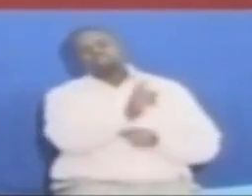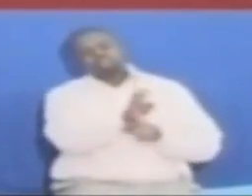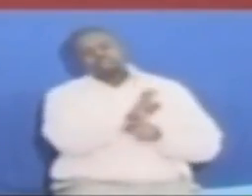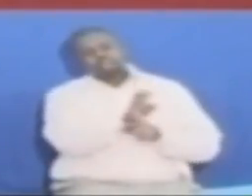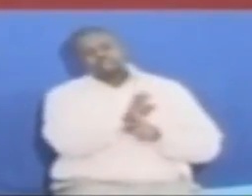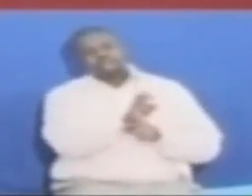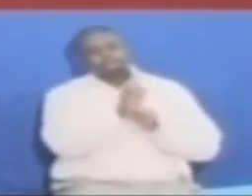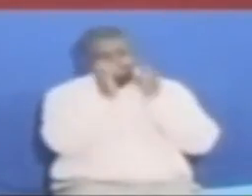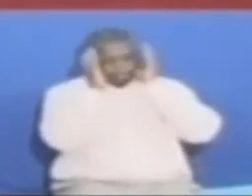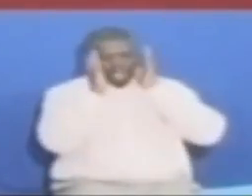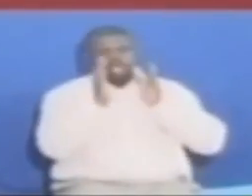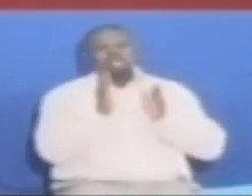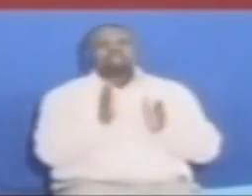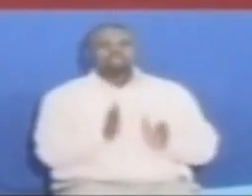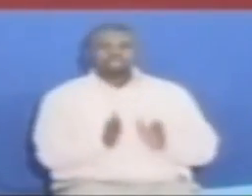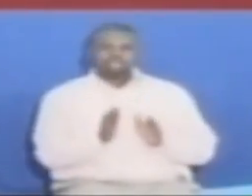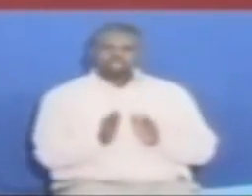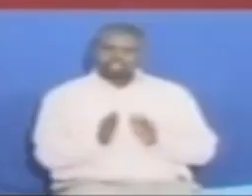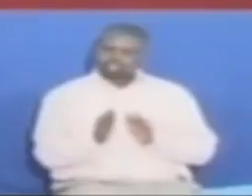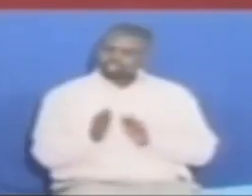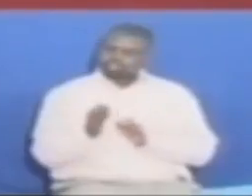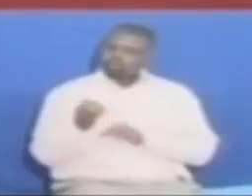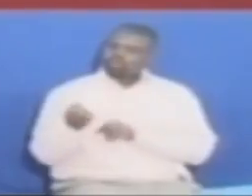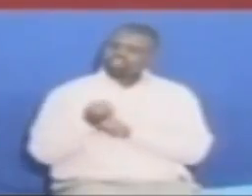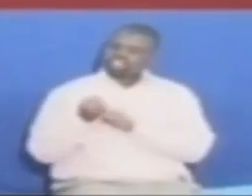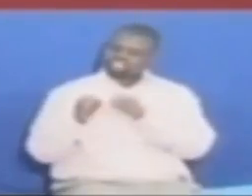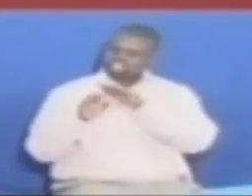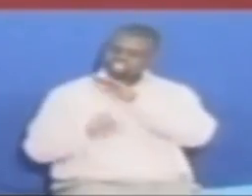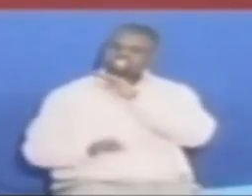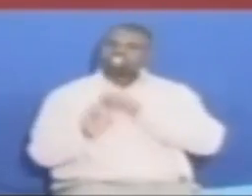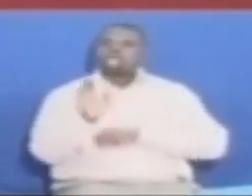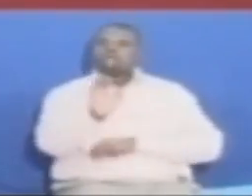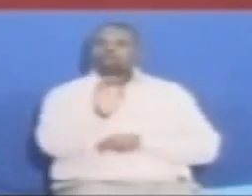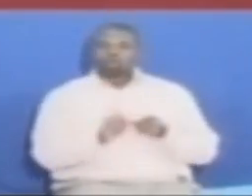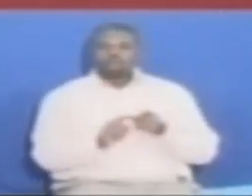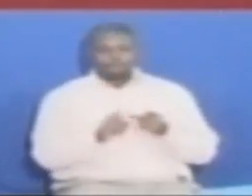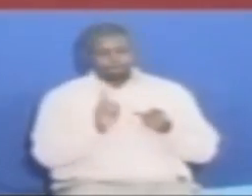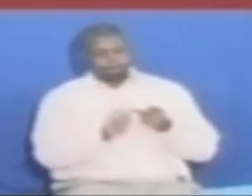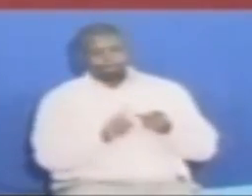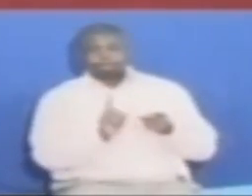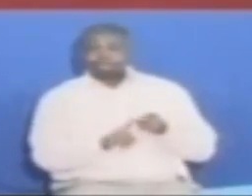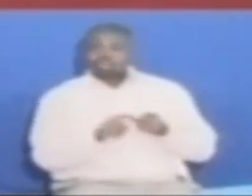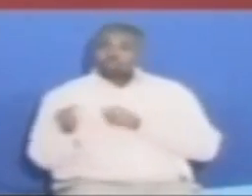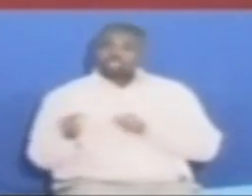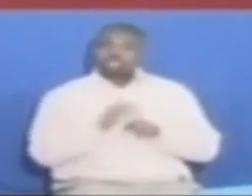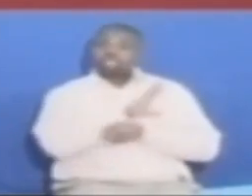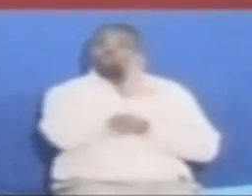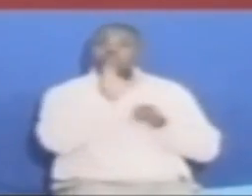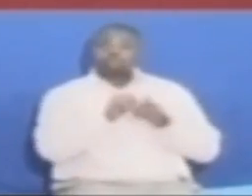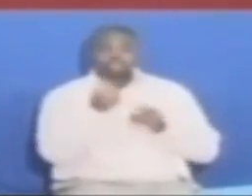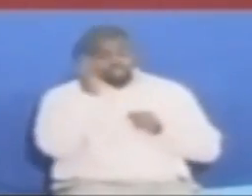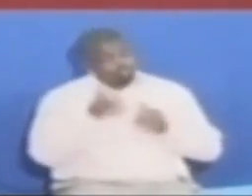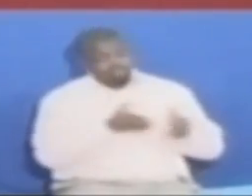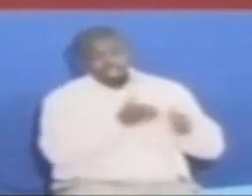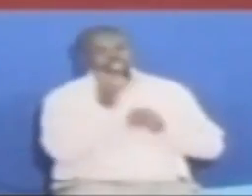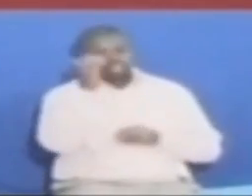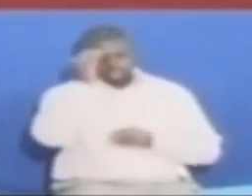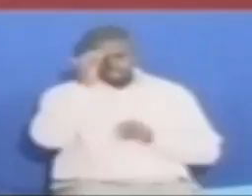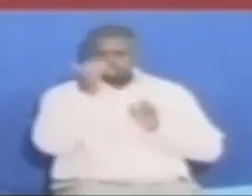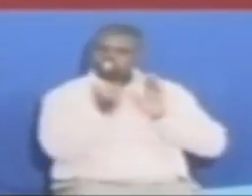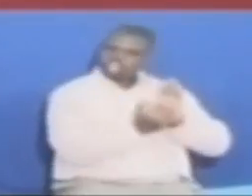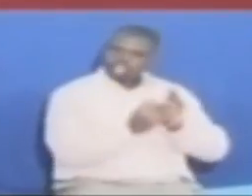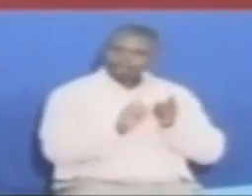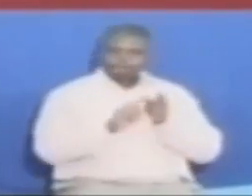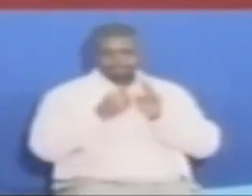Kafumu, mbunge wa Igunga, kama ifuatavyo. Mheshimiwa Speaker, ni kweli kwamba yapo malalamiko dhidi ya baadhi